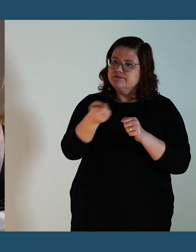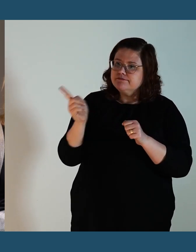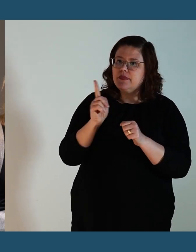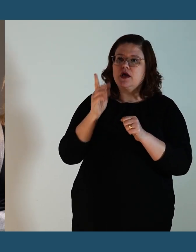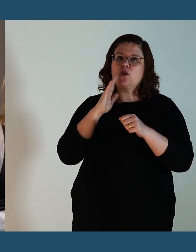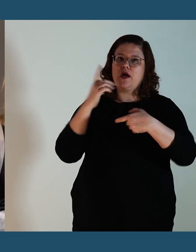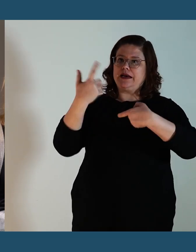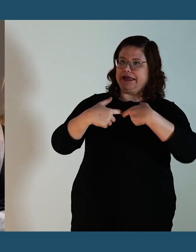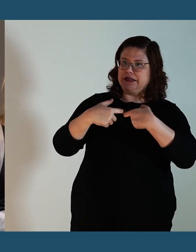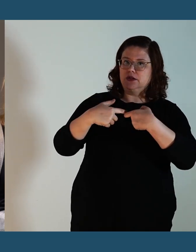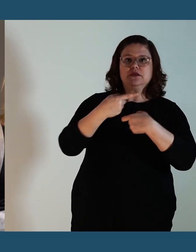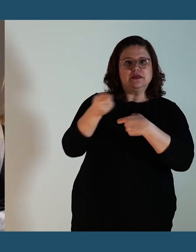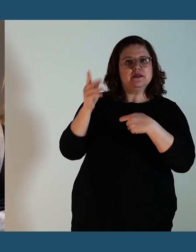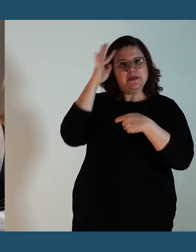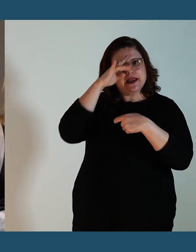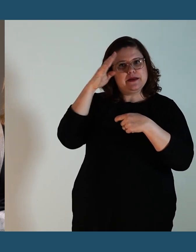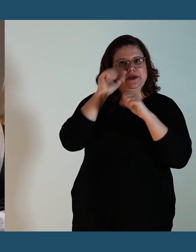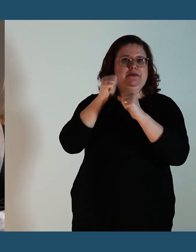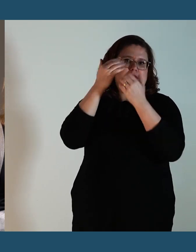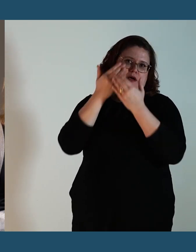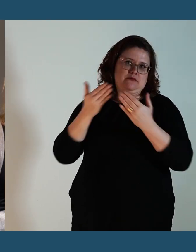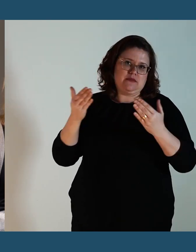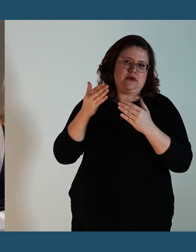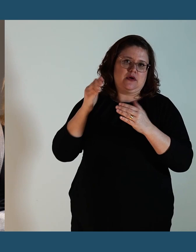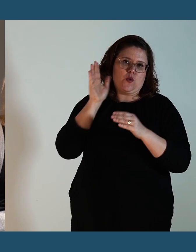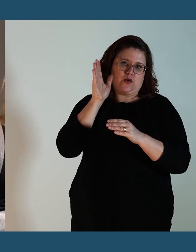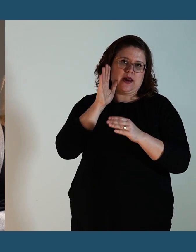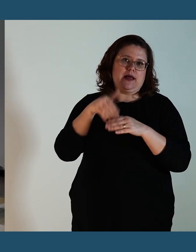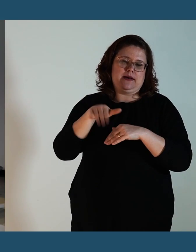jotka tässä on osallisia.